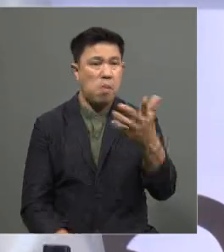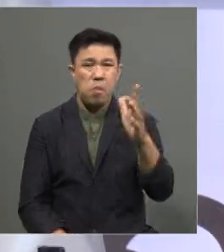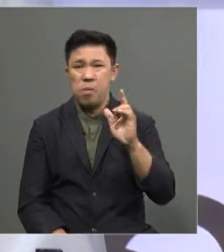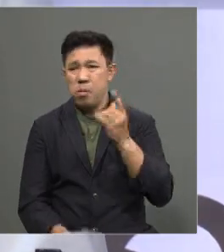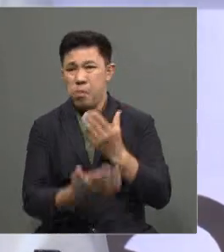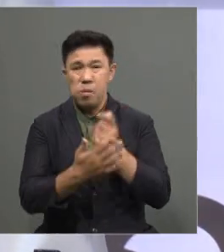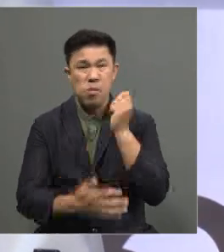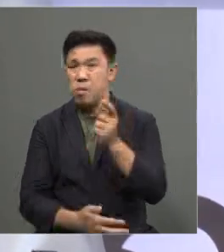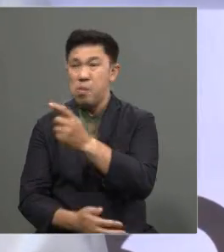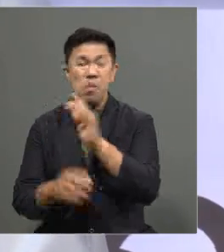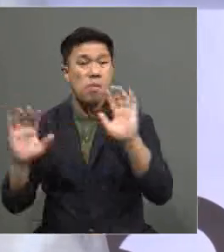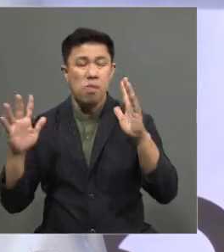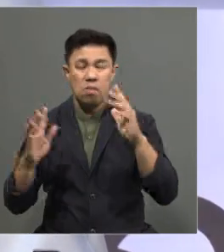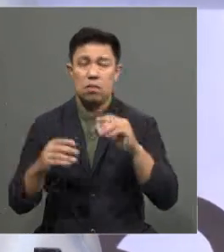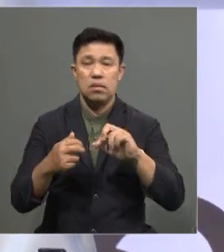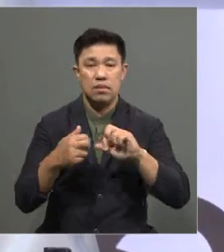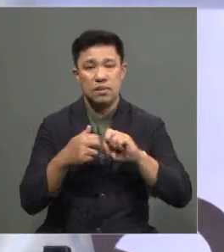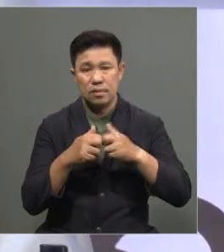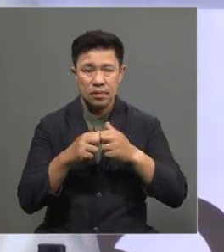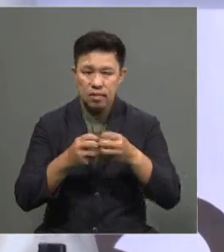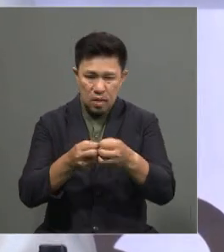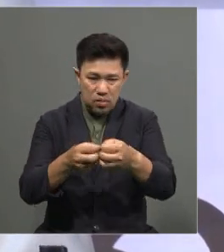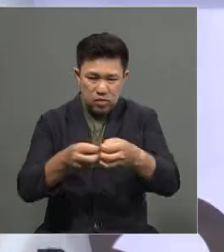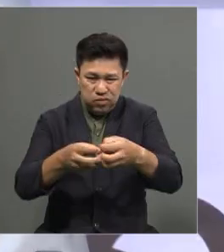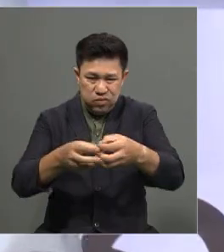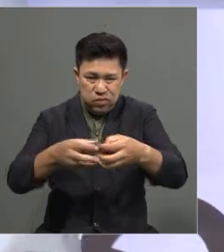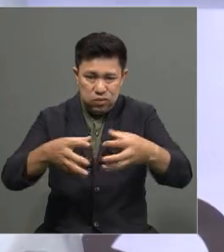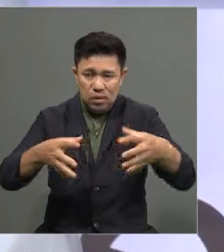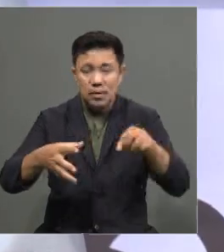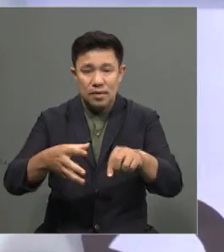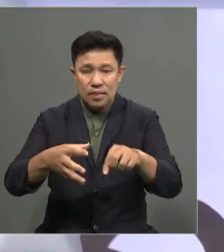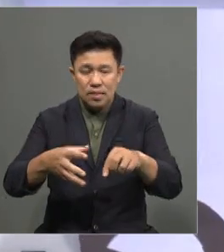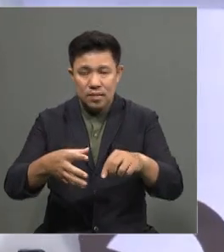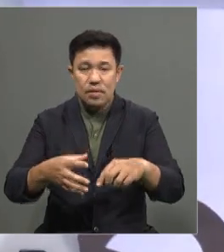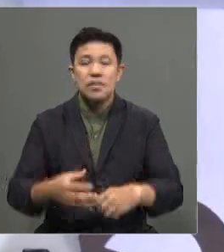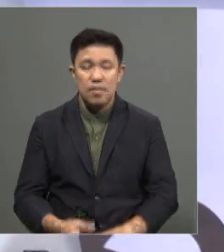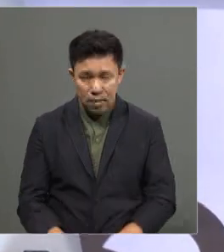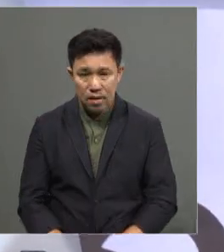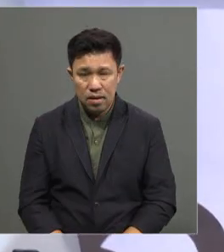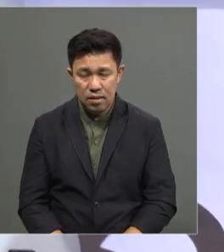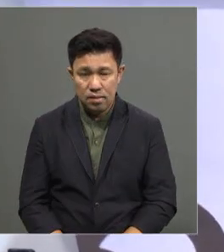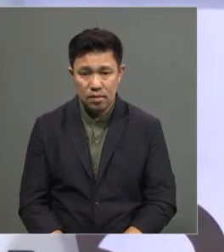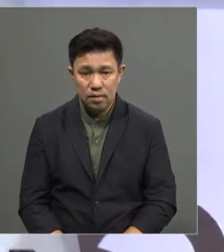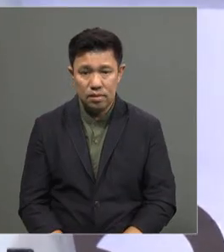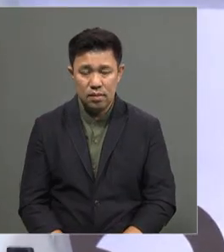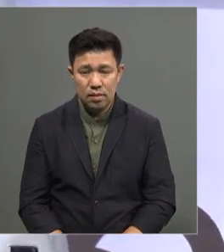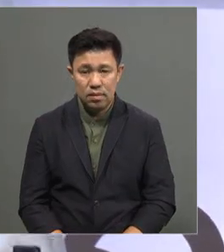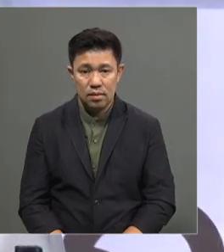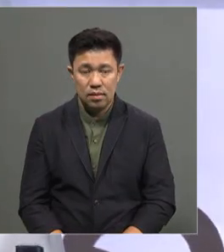พอเราไม่จ่ายเงินเนี่ยปัญหามันก็เลยเริ่มก่อตัวขึ้นมาขึ้นเรื่อยๆเลยเป็นที่มา